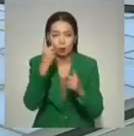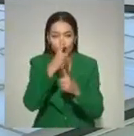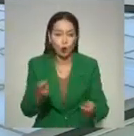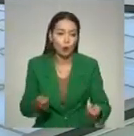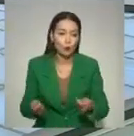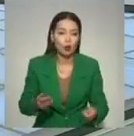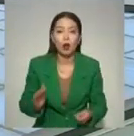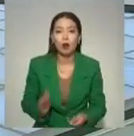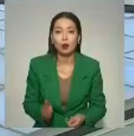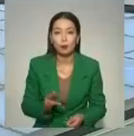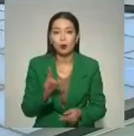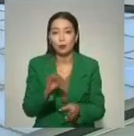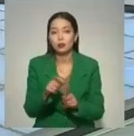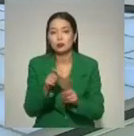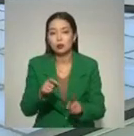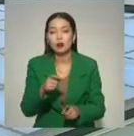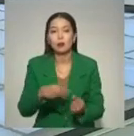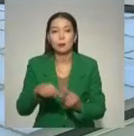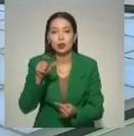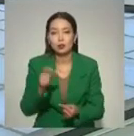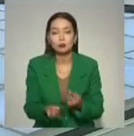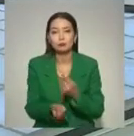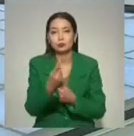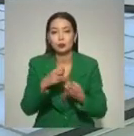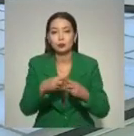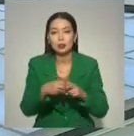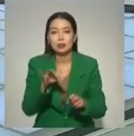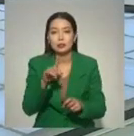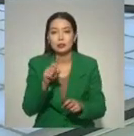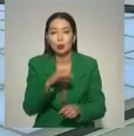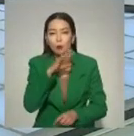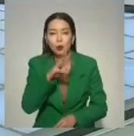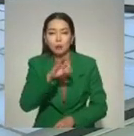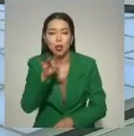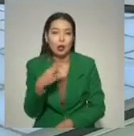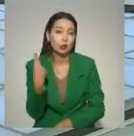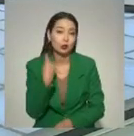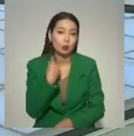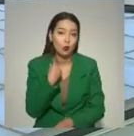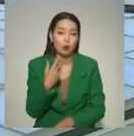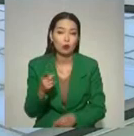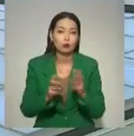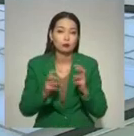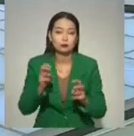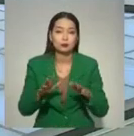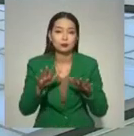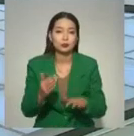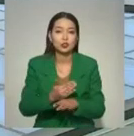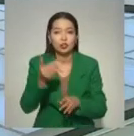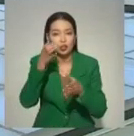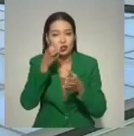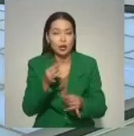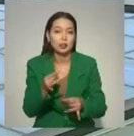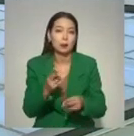управляющей компании. По словам предпринимателя, ситуация возникла из-за многомиллиардной задолженности промышленного гиганта, чьи